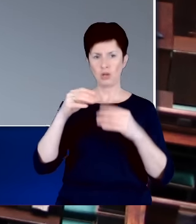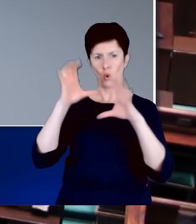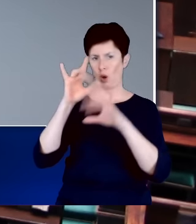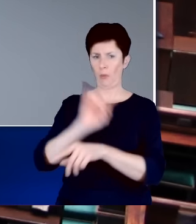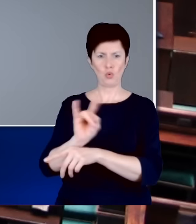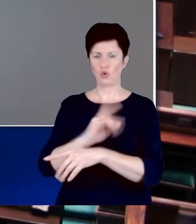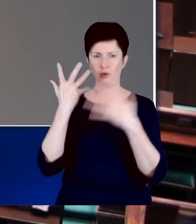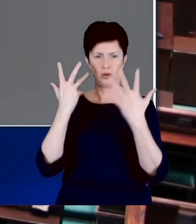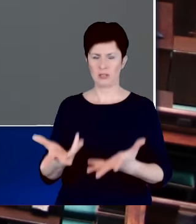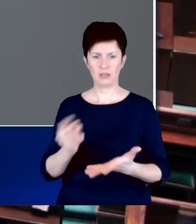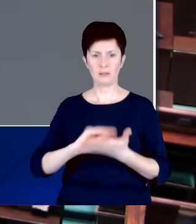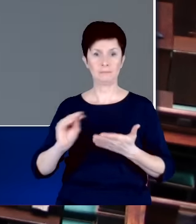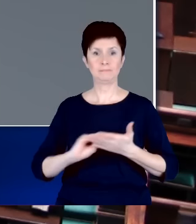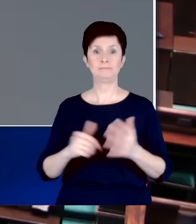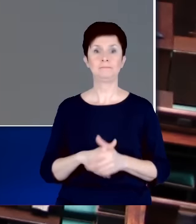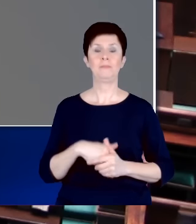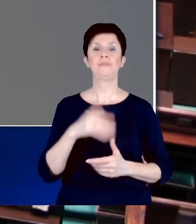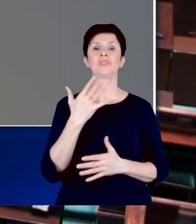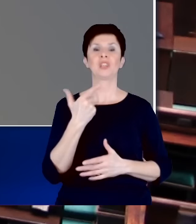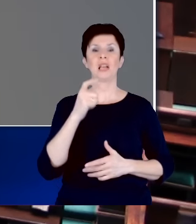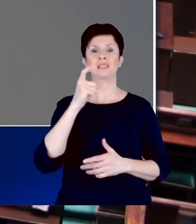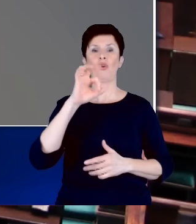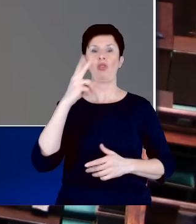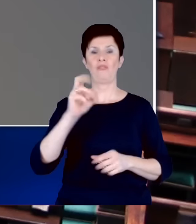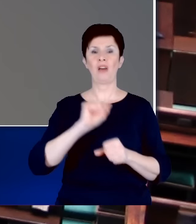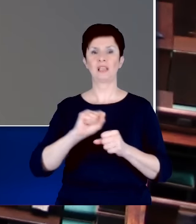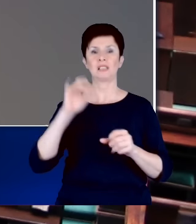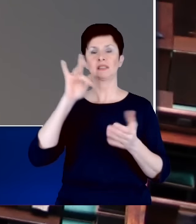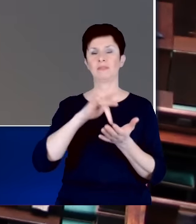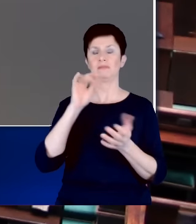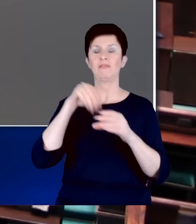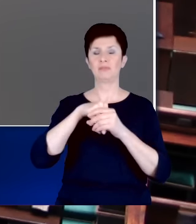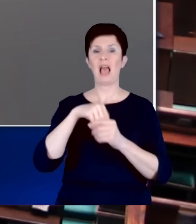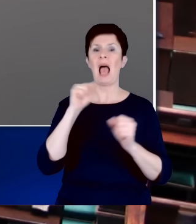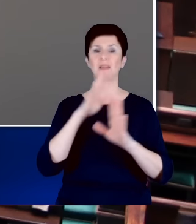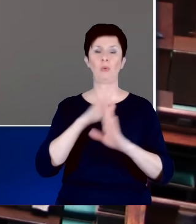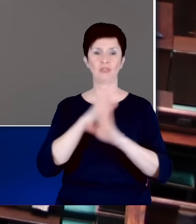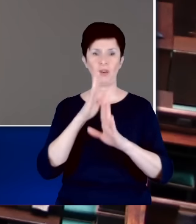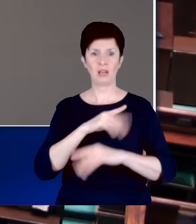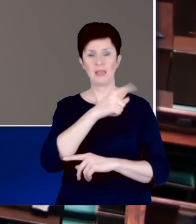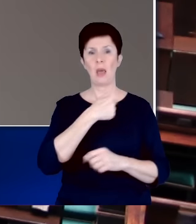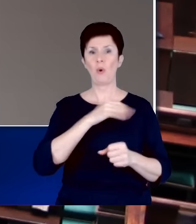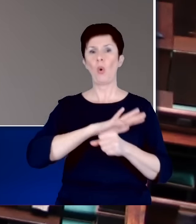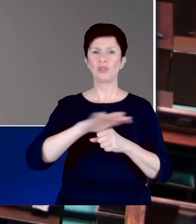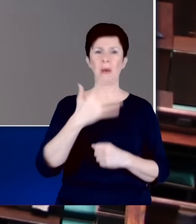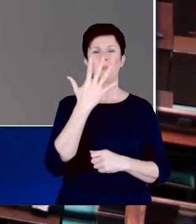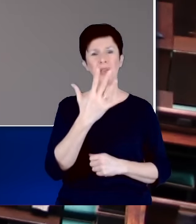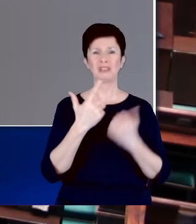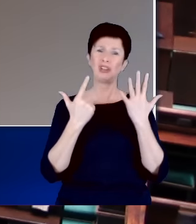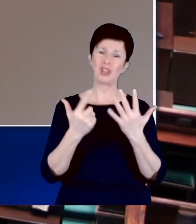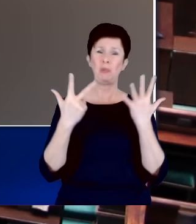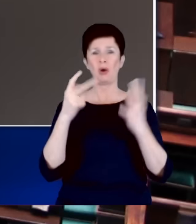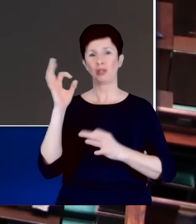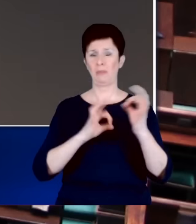pytanie, ile CO2 jest w atmosferze. I wtedy padła słynna odpowiedź 5, 7, 8%. Pan